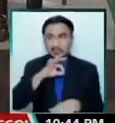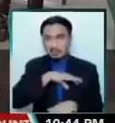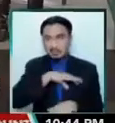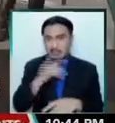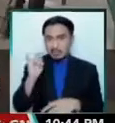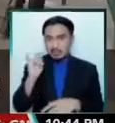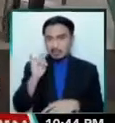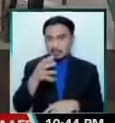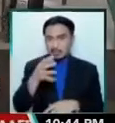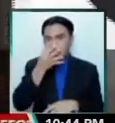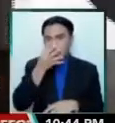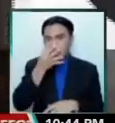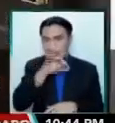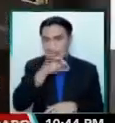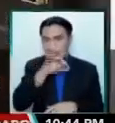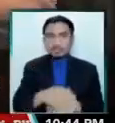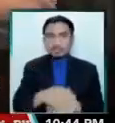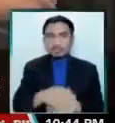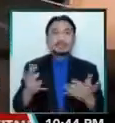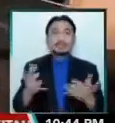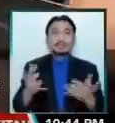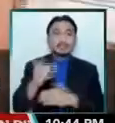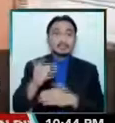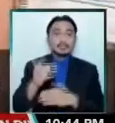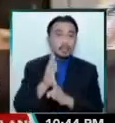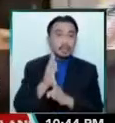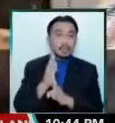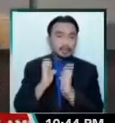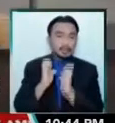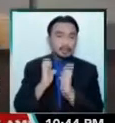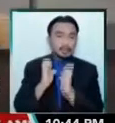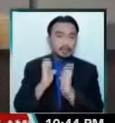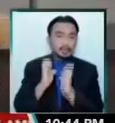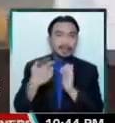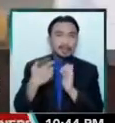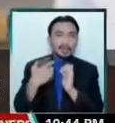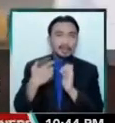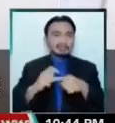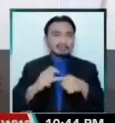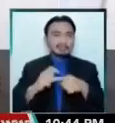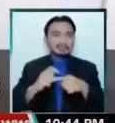gusto man sa EDSA, ngayon pa lang, tila nagpa-practice na.